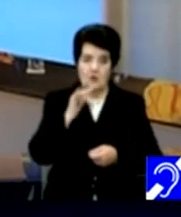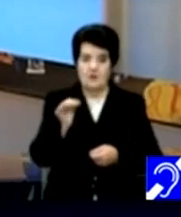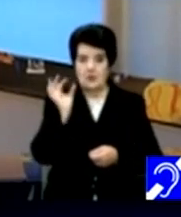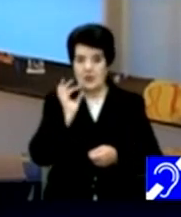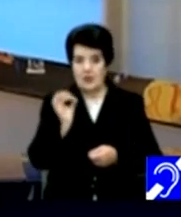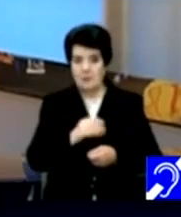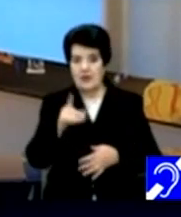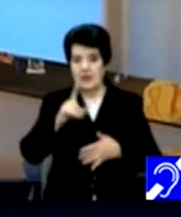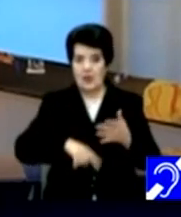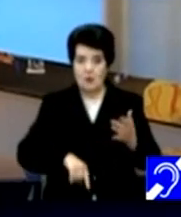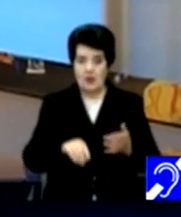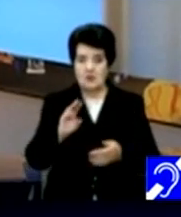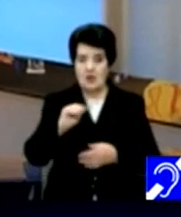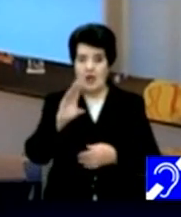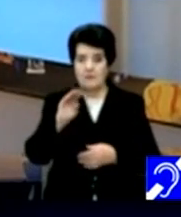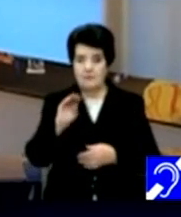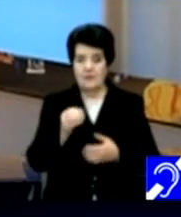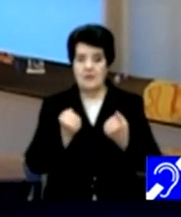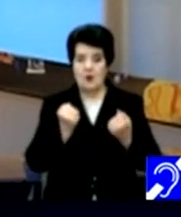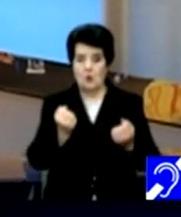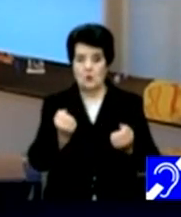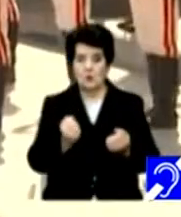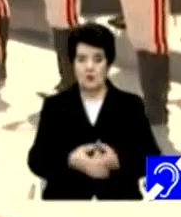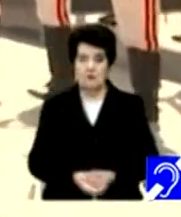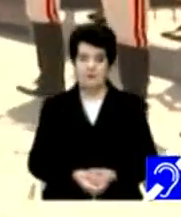privind recunoașterea reciprocă a permiselor de conducere.